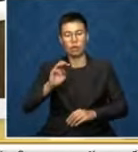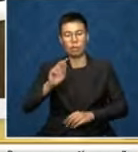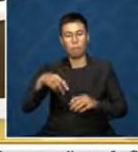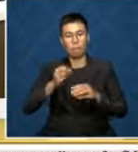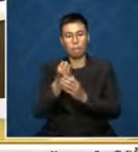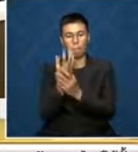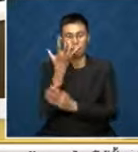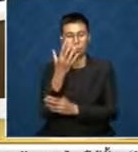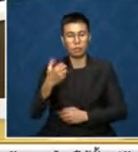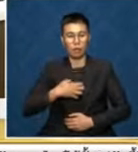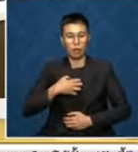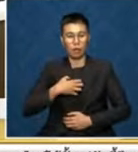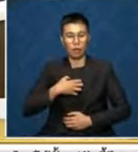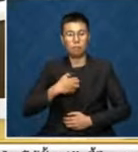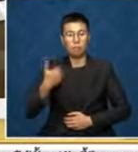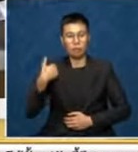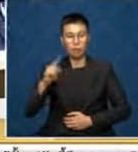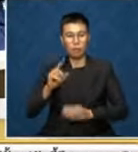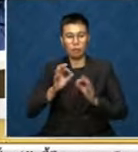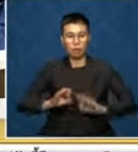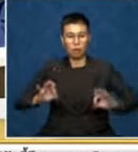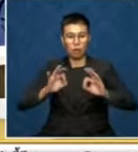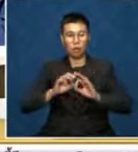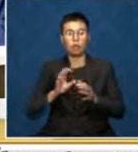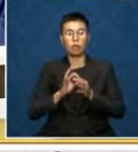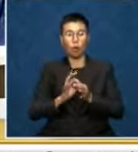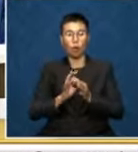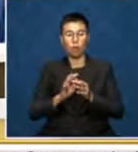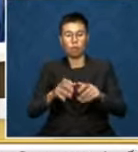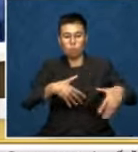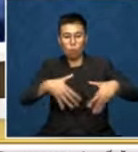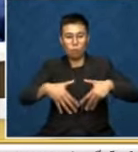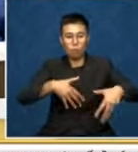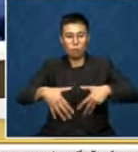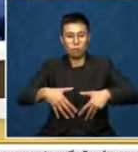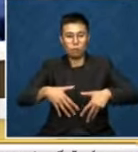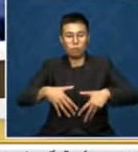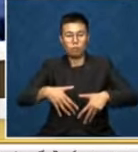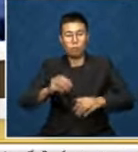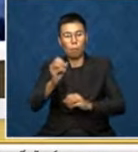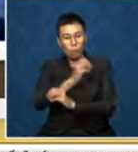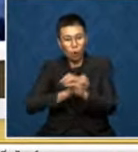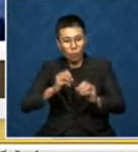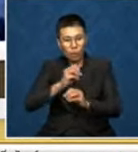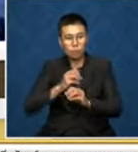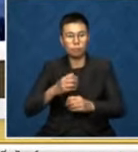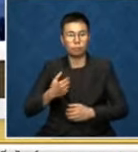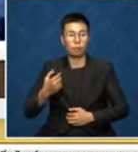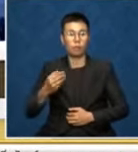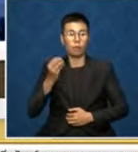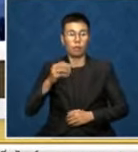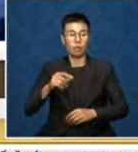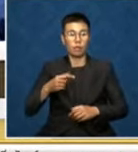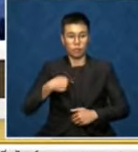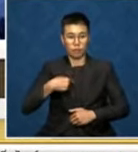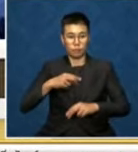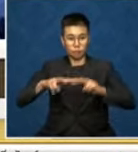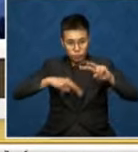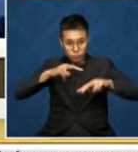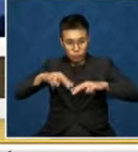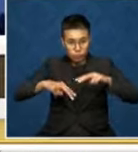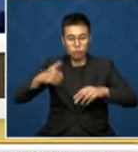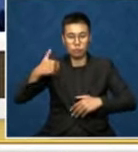ขอให้หน่วยงานให้ความสำคัญในเรื่องของความปลอดภัยแก่ประชาชนในพื้นที่ค่ะพื้นที่ของดิฉันเป็นที่ตั้งของส่วนราช